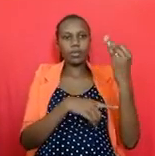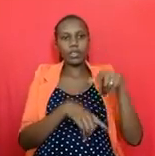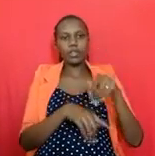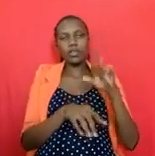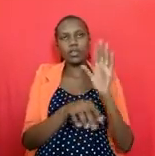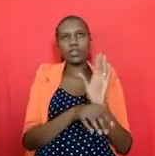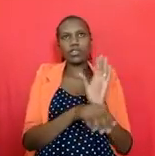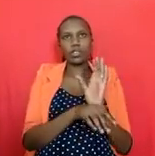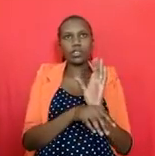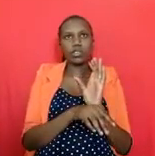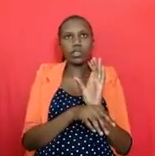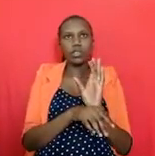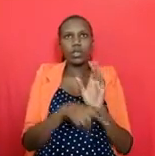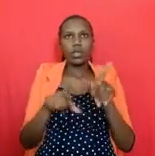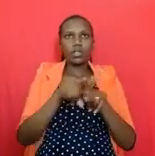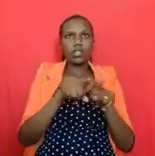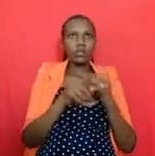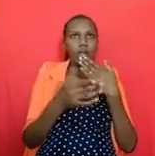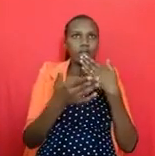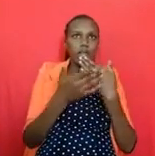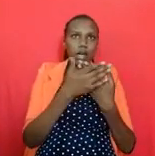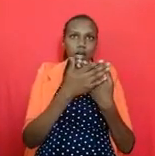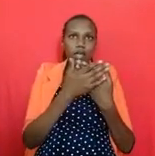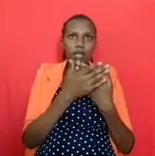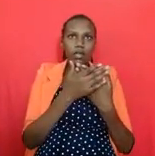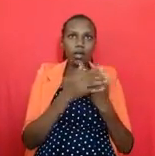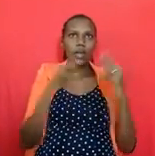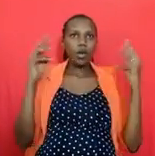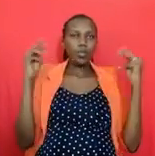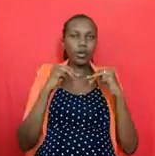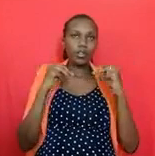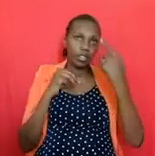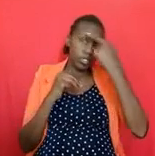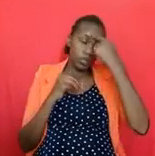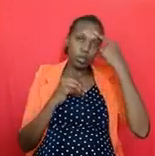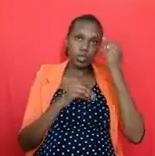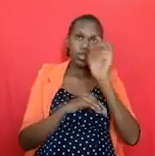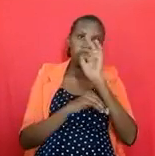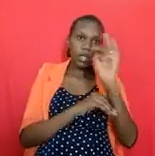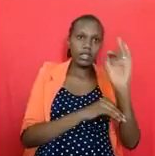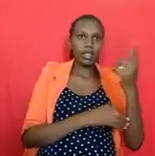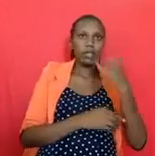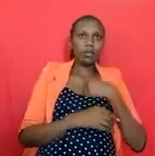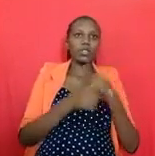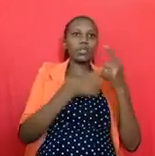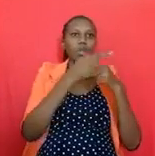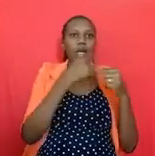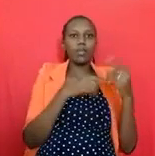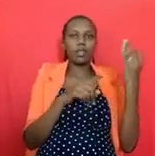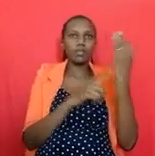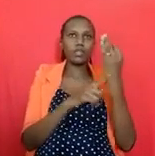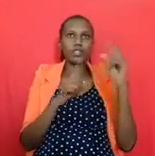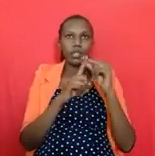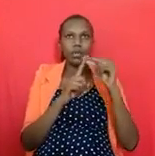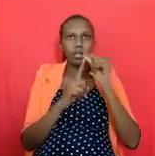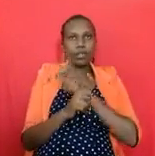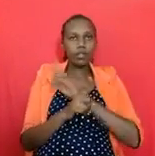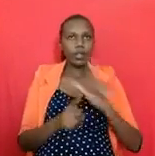cathedral ona njokerie provost ni undu wa kunjuria njuke njarie kiugo kia ngai